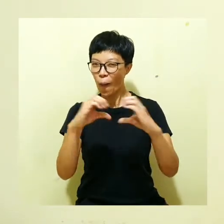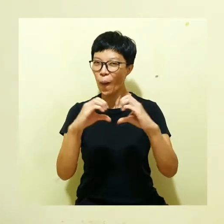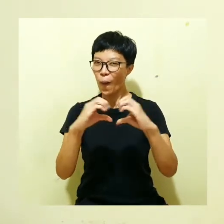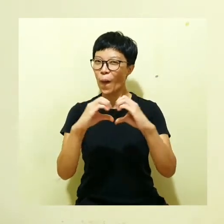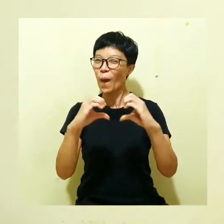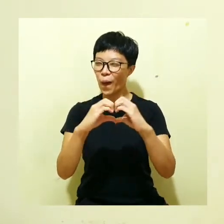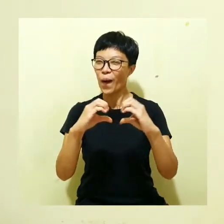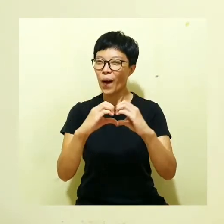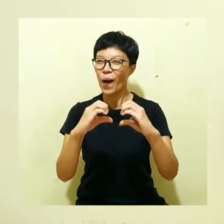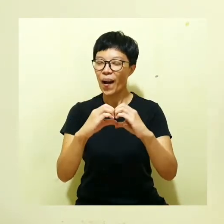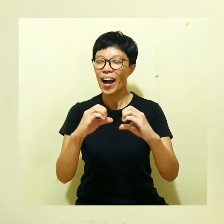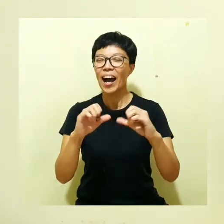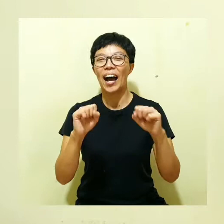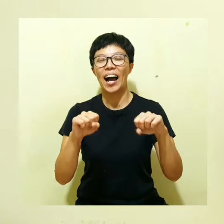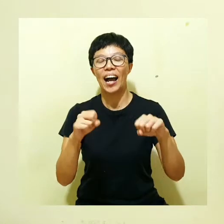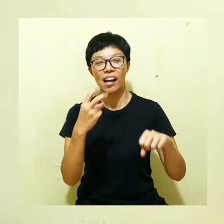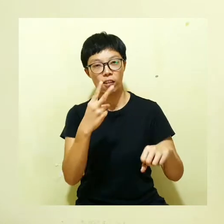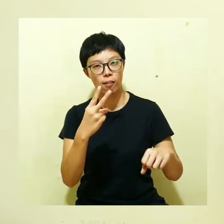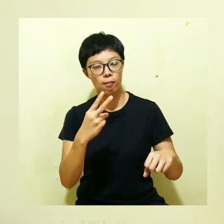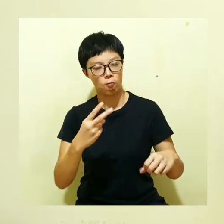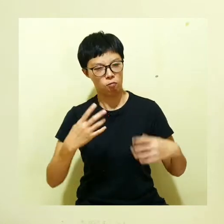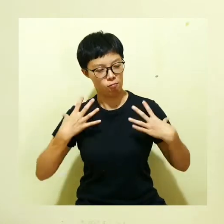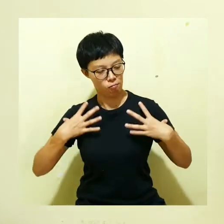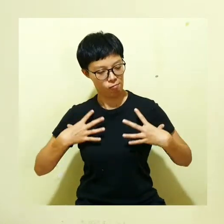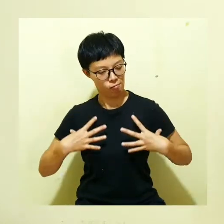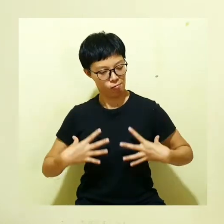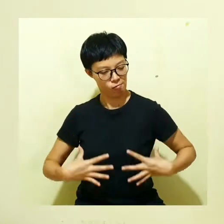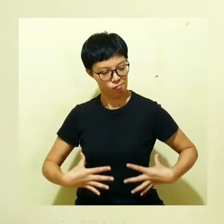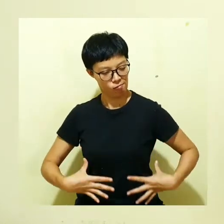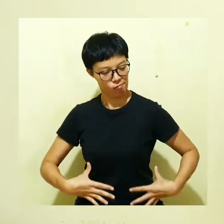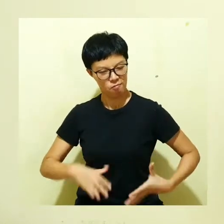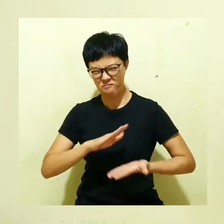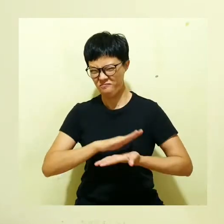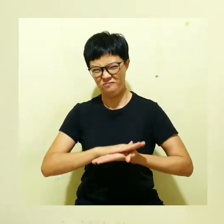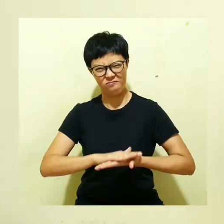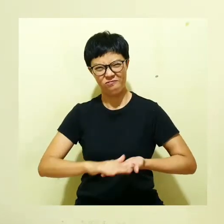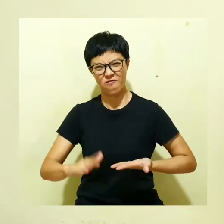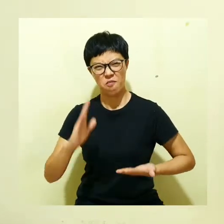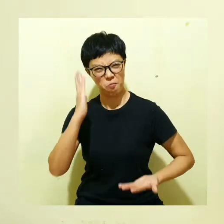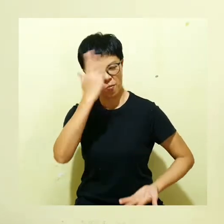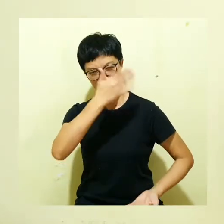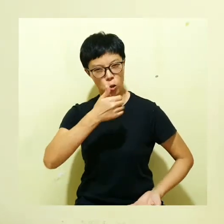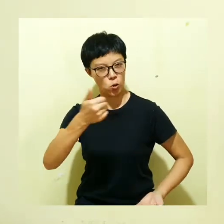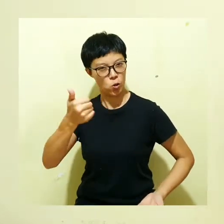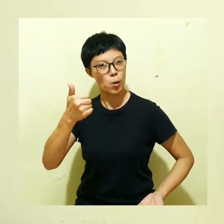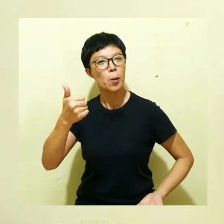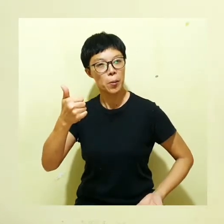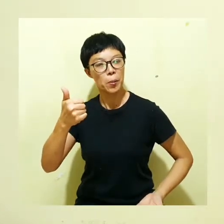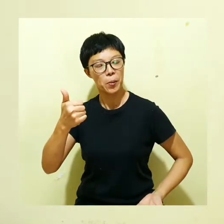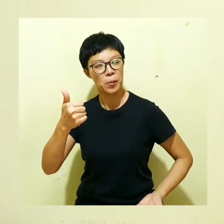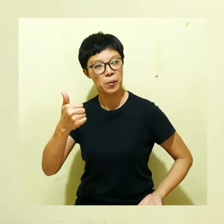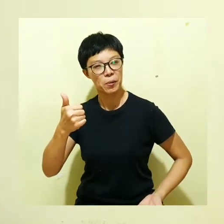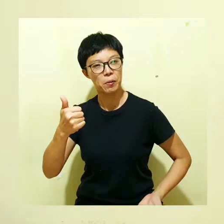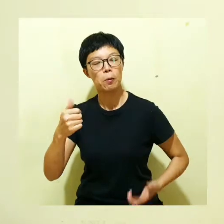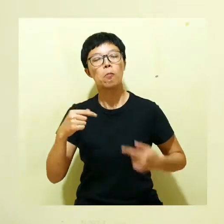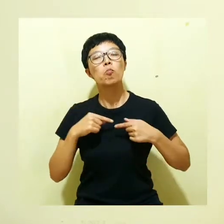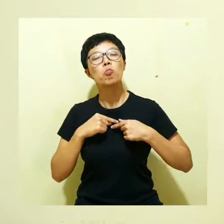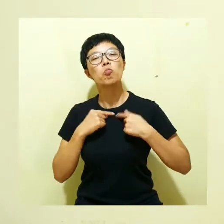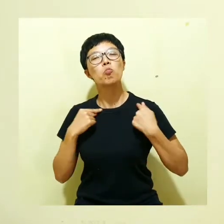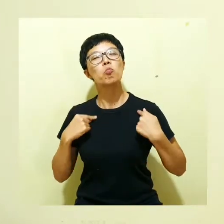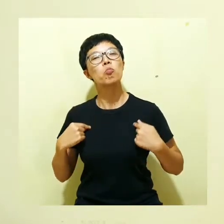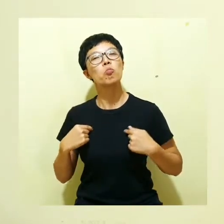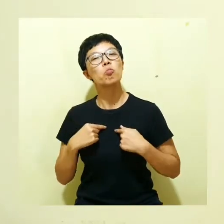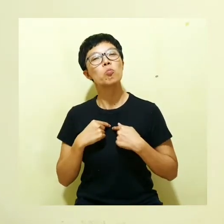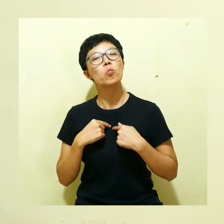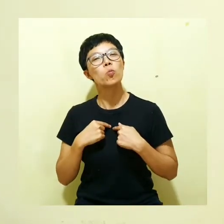结。我就觉得因为这个线条是这里延伸下来的嘛，然后再上去，所以他一定是穿得非常正式，然后蝴